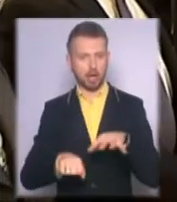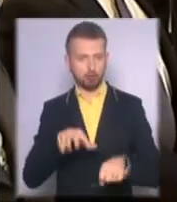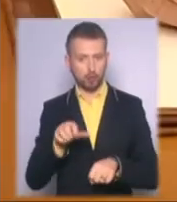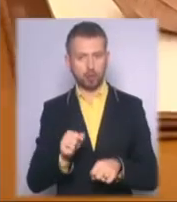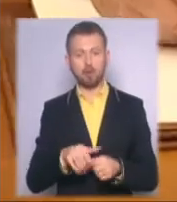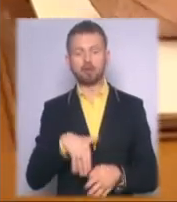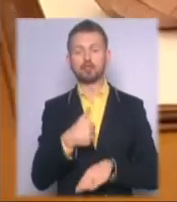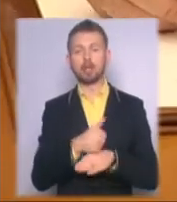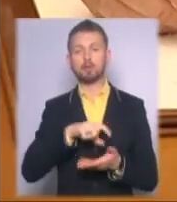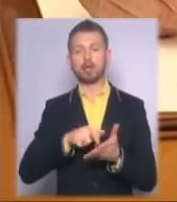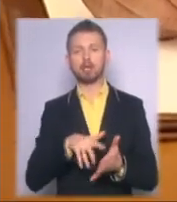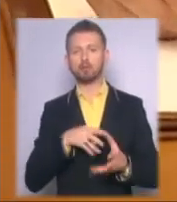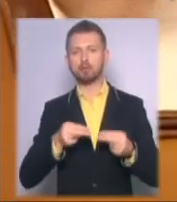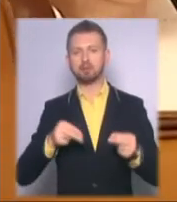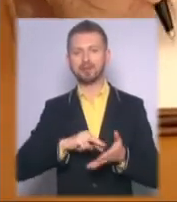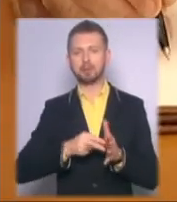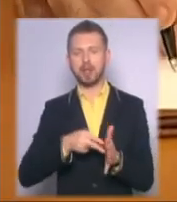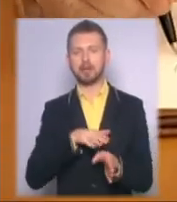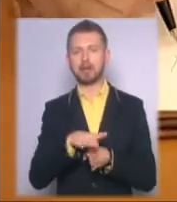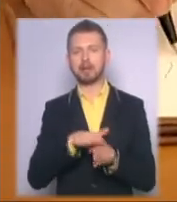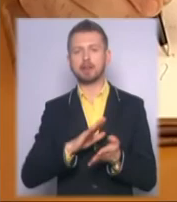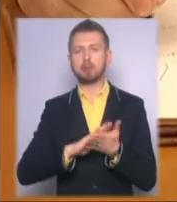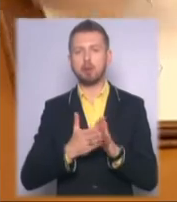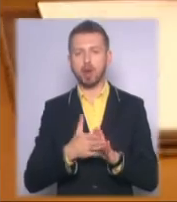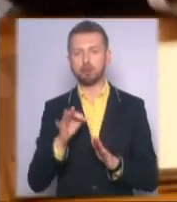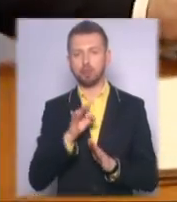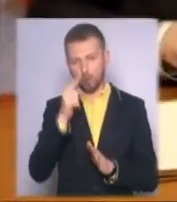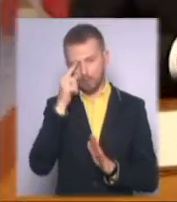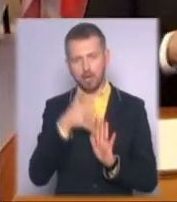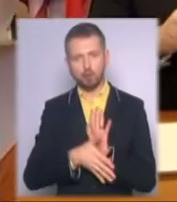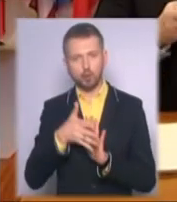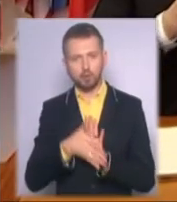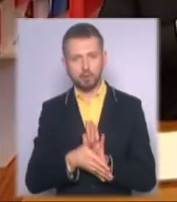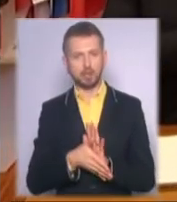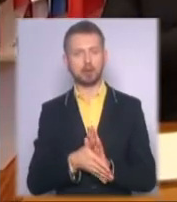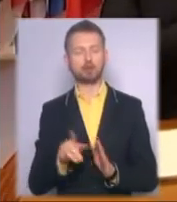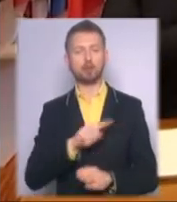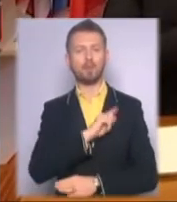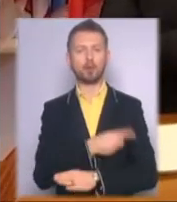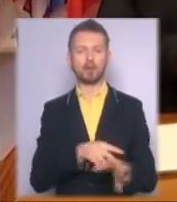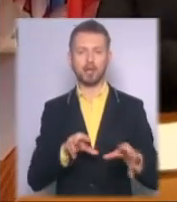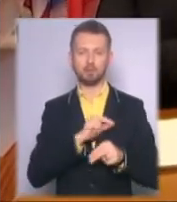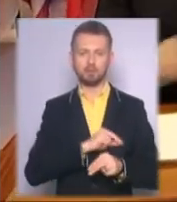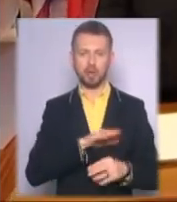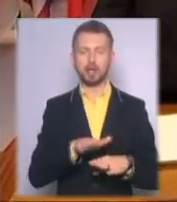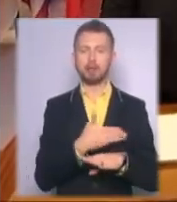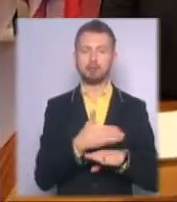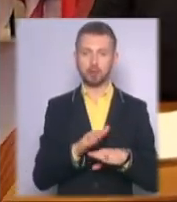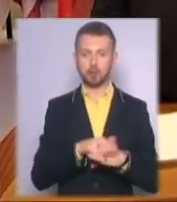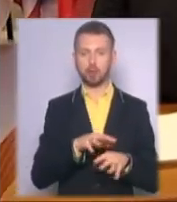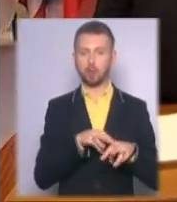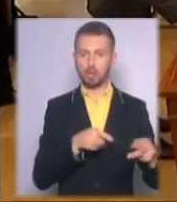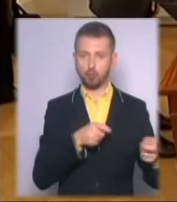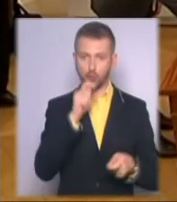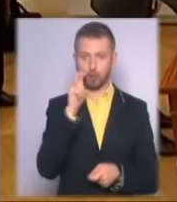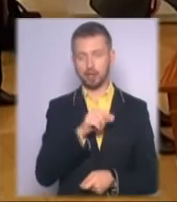з реалізації меморандуму про взаєморозуміння щодо посилення співпраці між урядом України та ОЕСР.